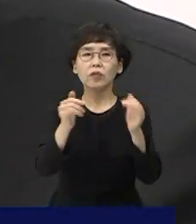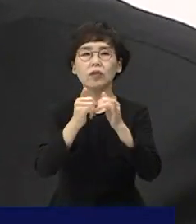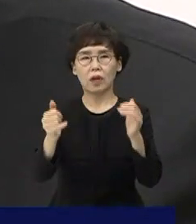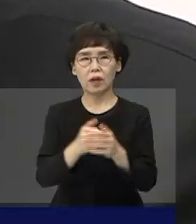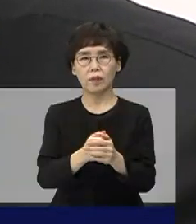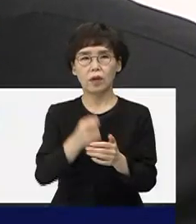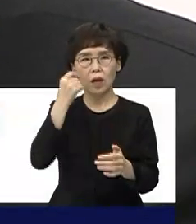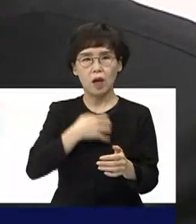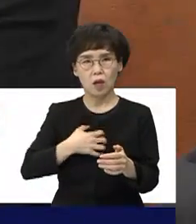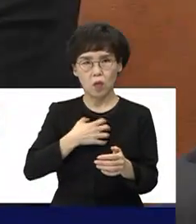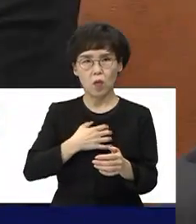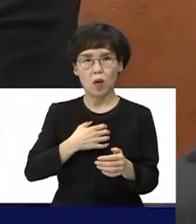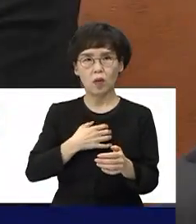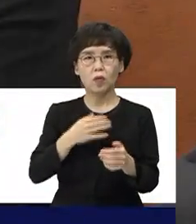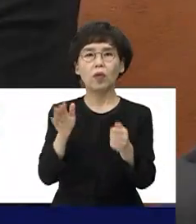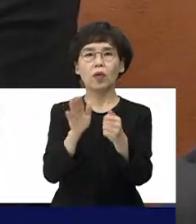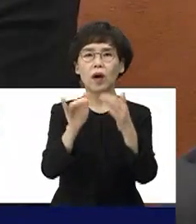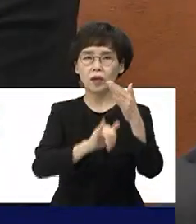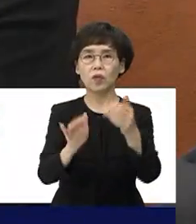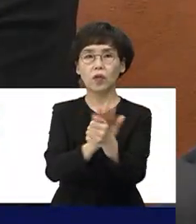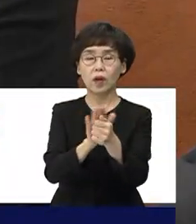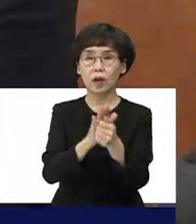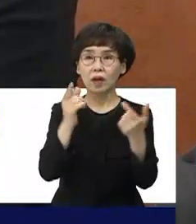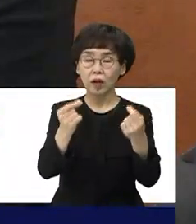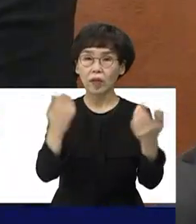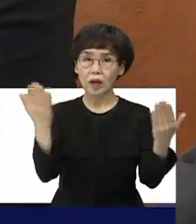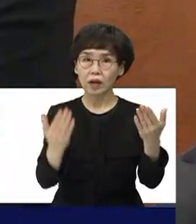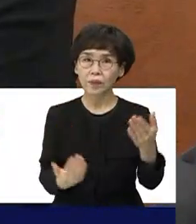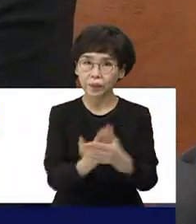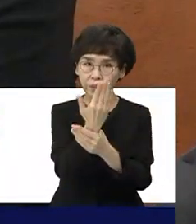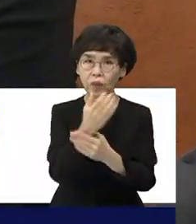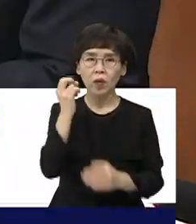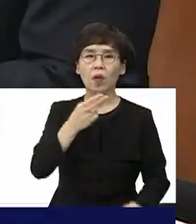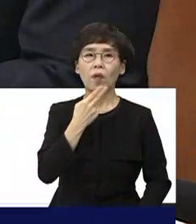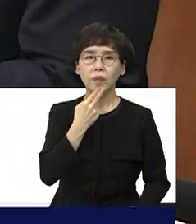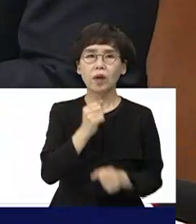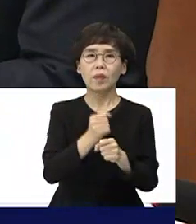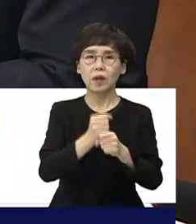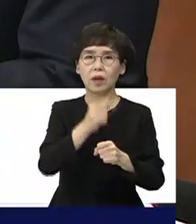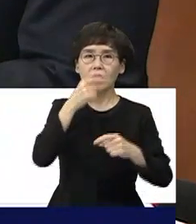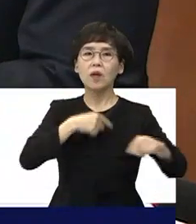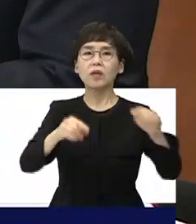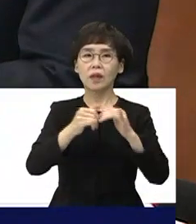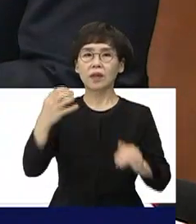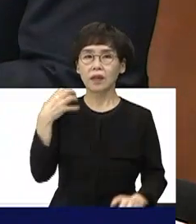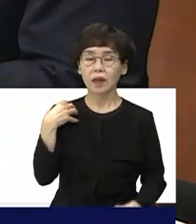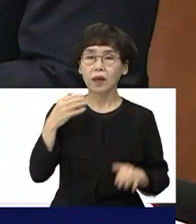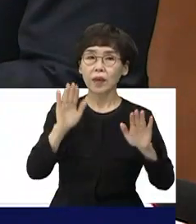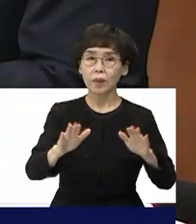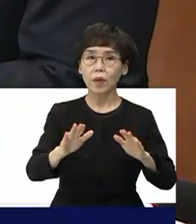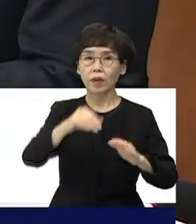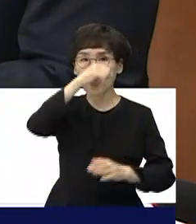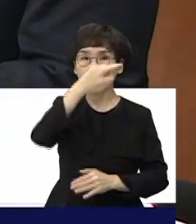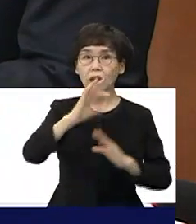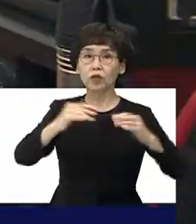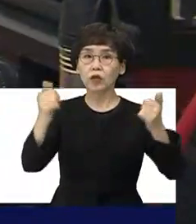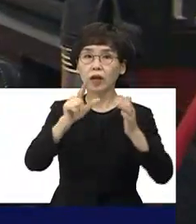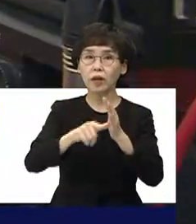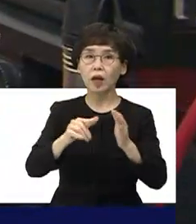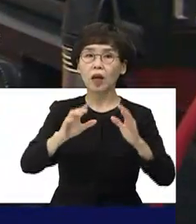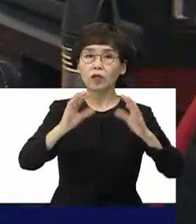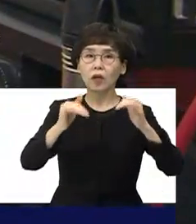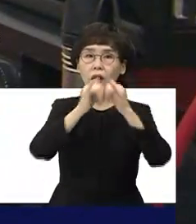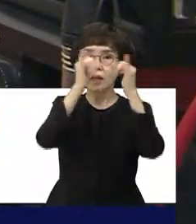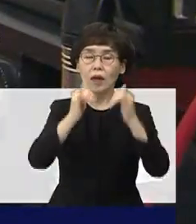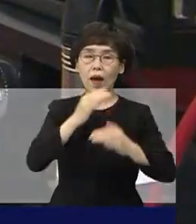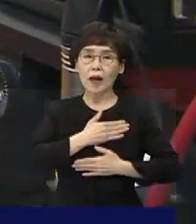이런 참사가 다시는 일어나지 않도록 대책을 마련하는 게 정치권의 책임이라며 이번 예산 국회에서 국가 사회